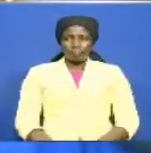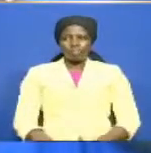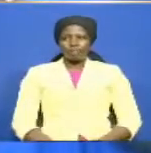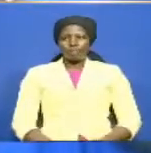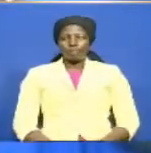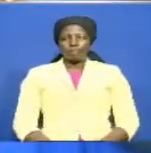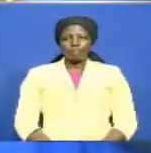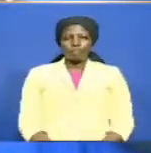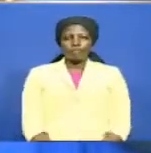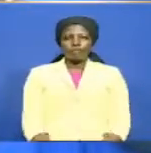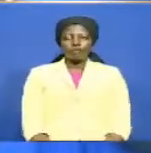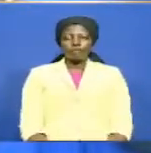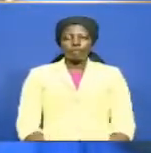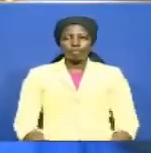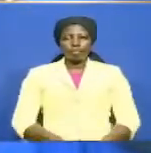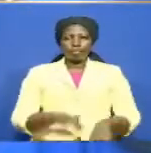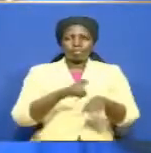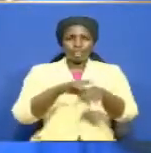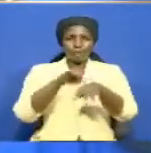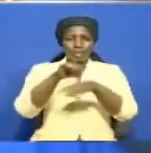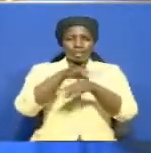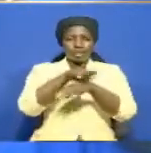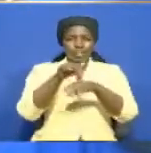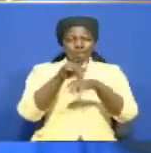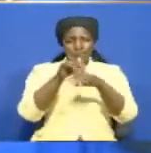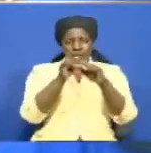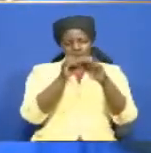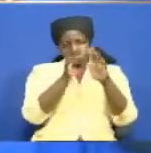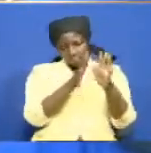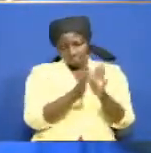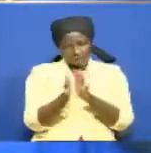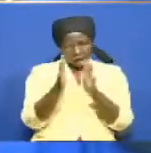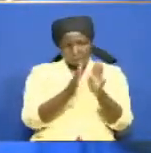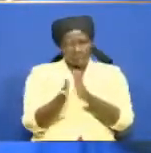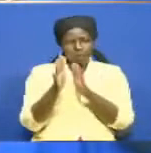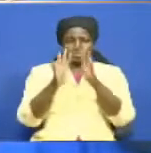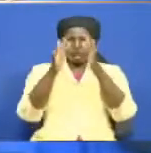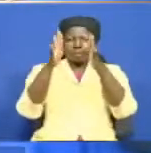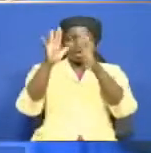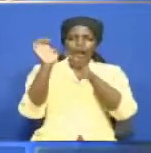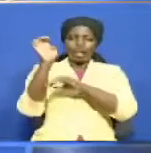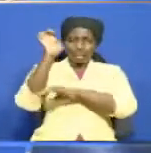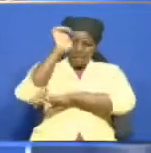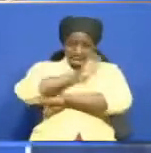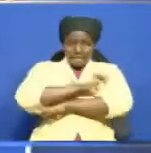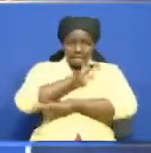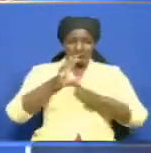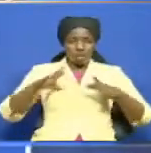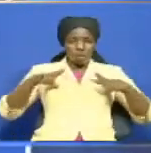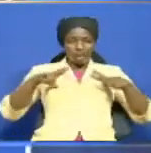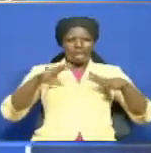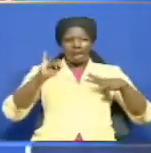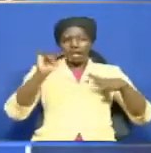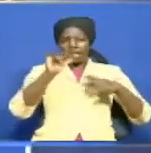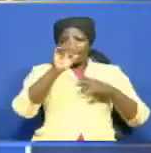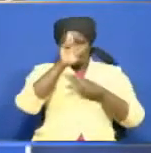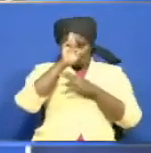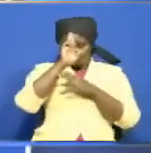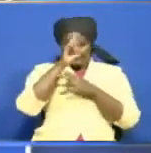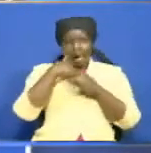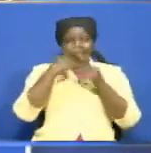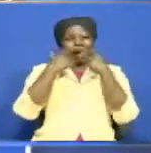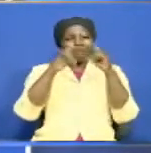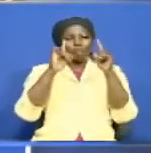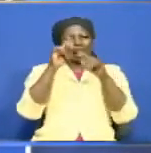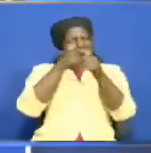Namna huku taifa hili likijiandaa kusherehekea siku ya Pasaka, Inspekta Jenerali wa polisi Hillary Mutyambai ametangaza